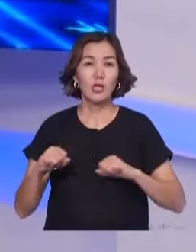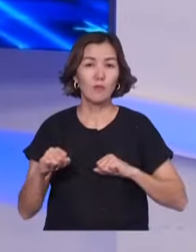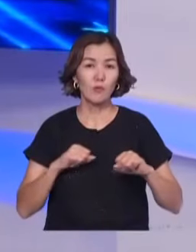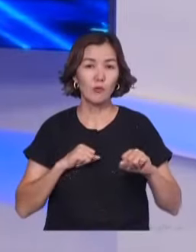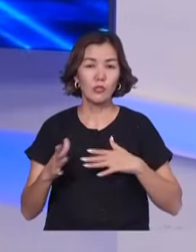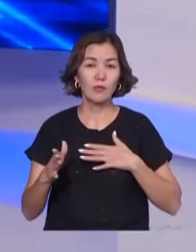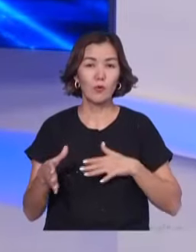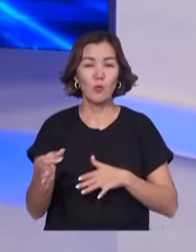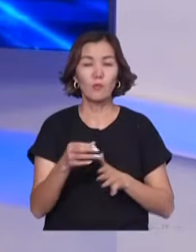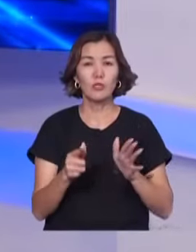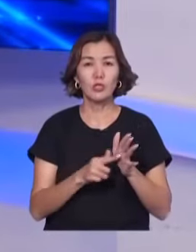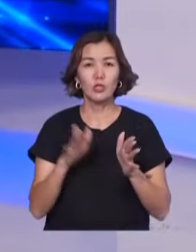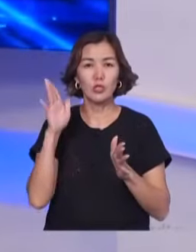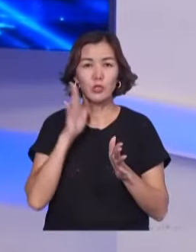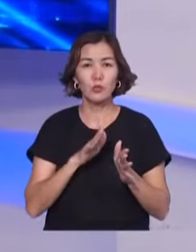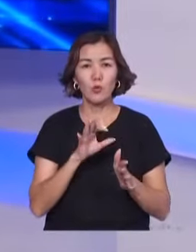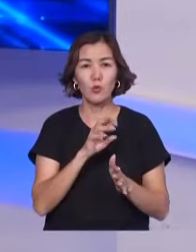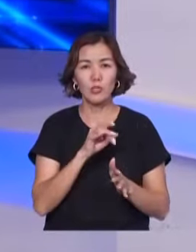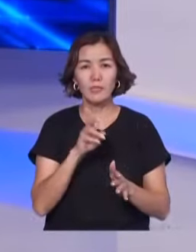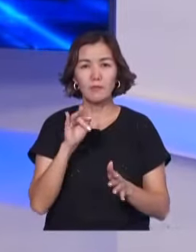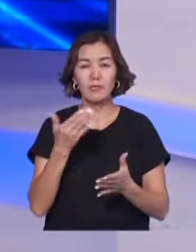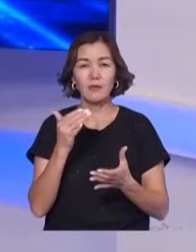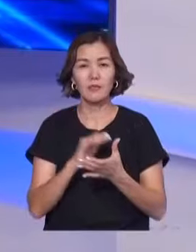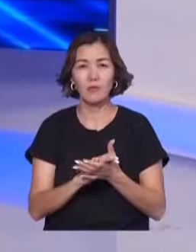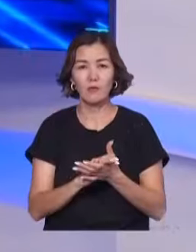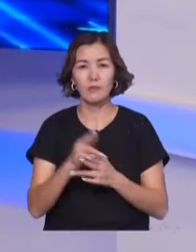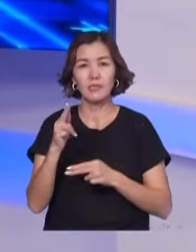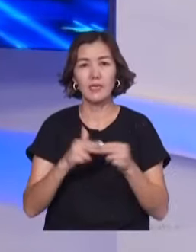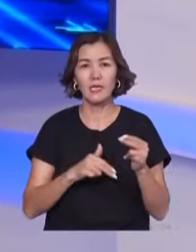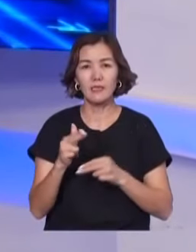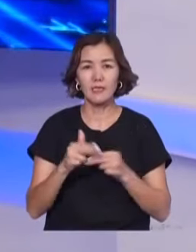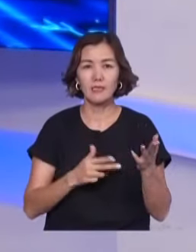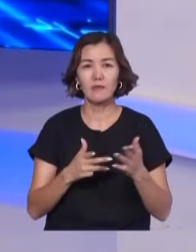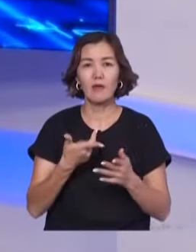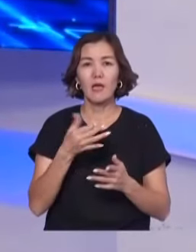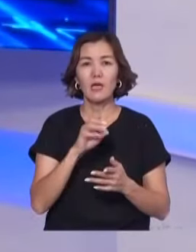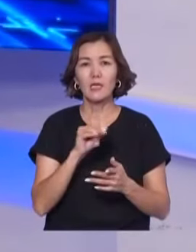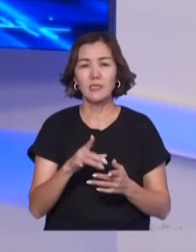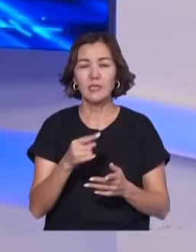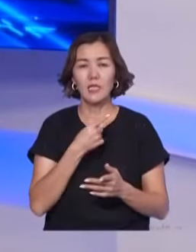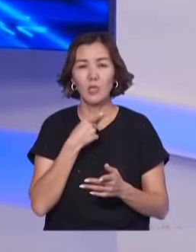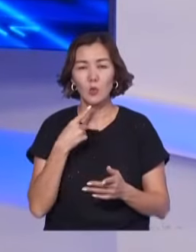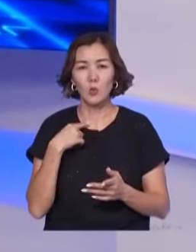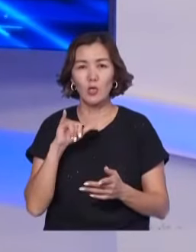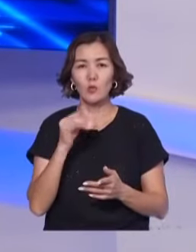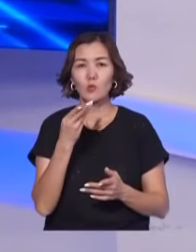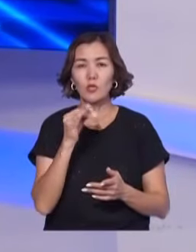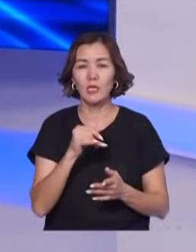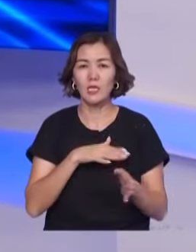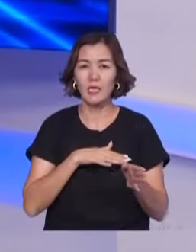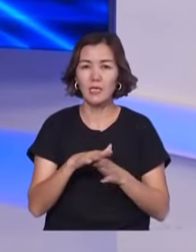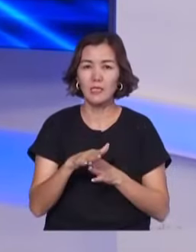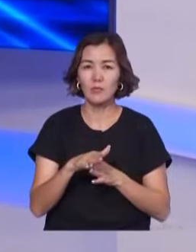Также в рамках рабочей поездки в область ЖТСУ Олжас Бектенов ознакомился с ходом строительства магистрального газопровода